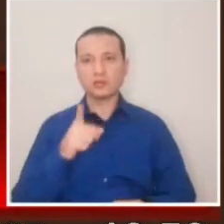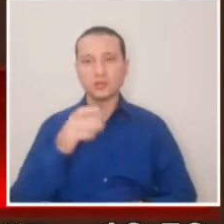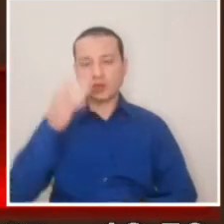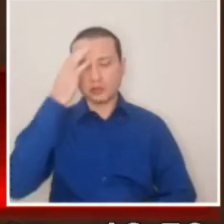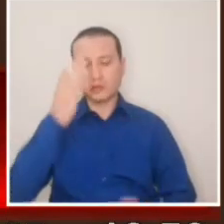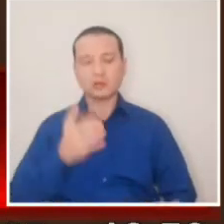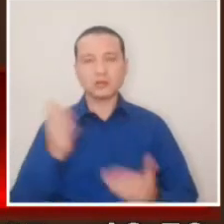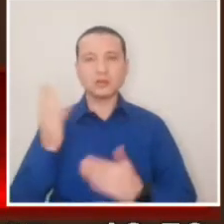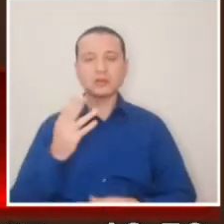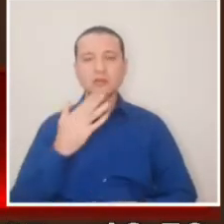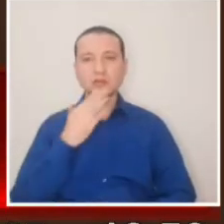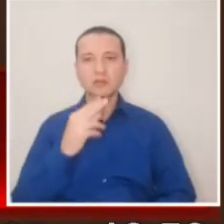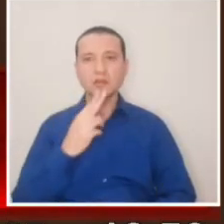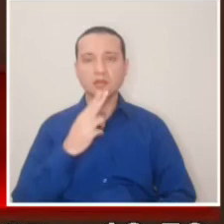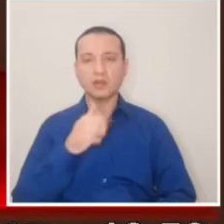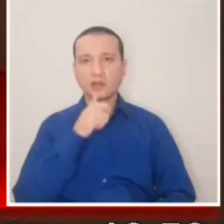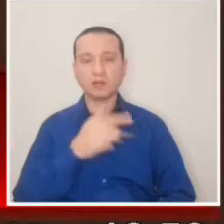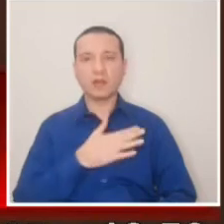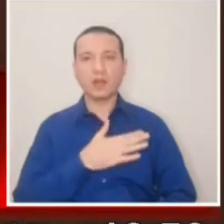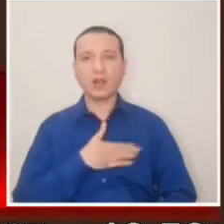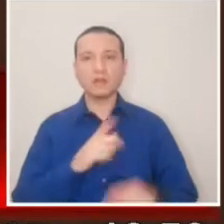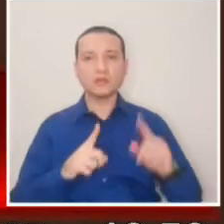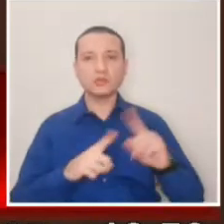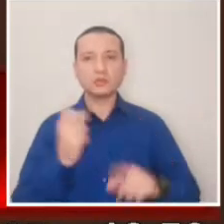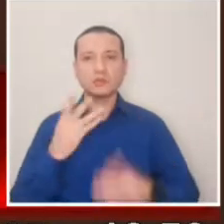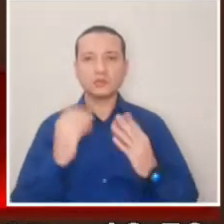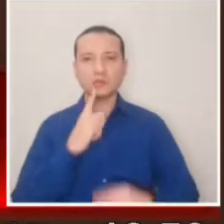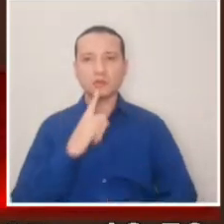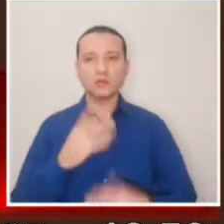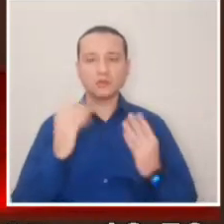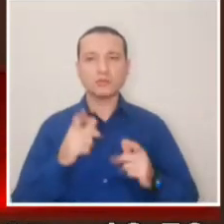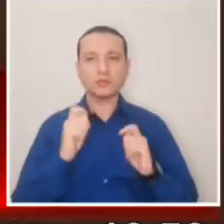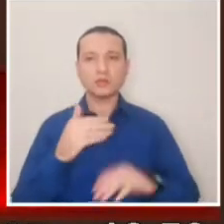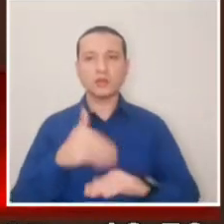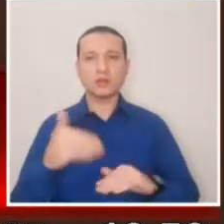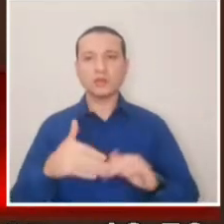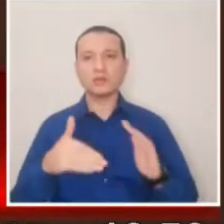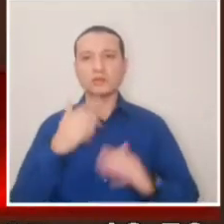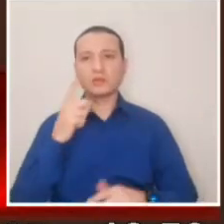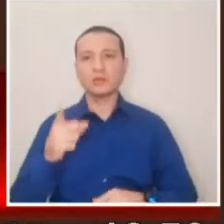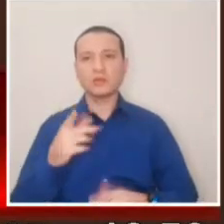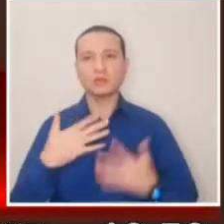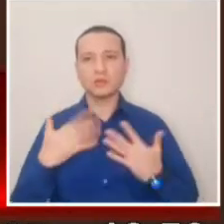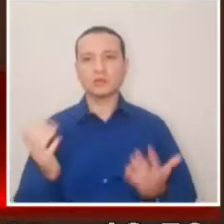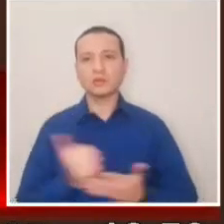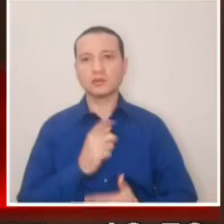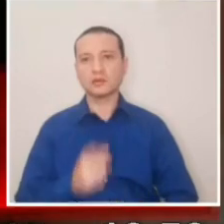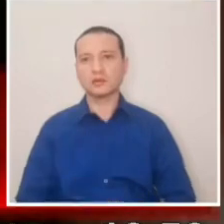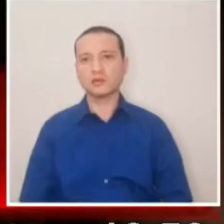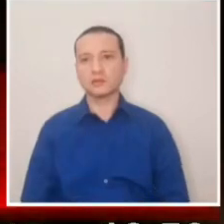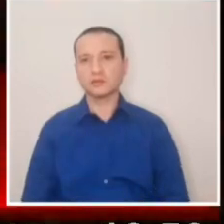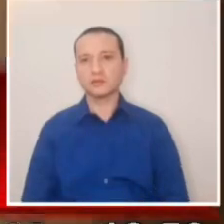kaldırılan genç adamda kalp tümörü olduğu anlaşıldı oldukça zor bir operasyonun ardından sağlığına kavuştu